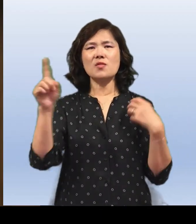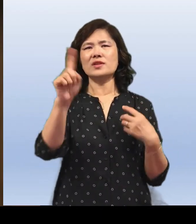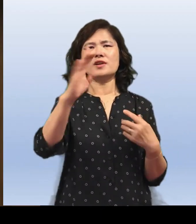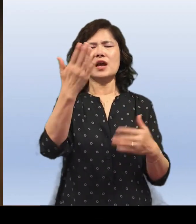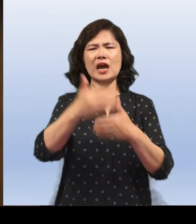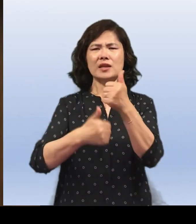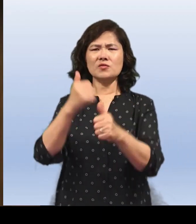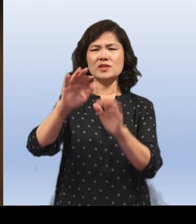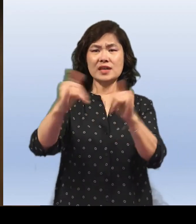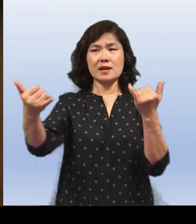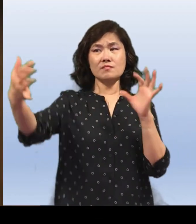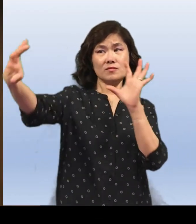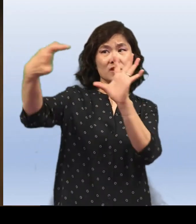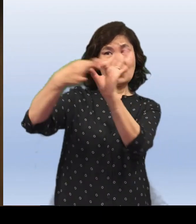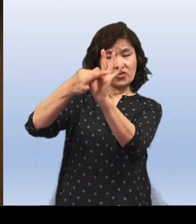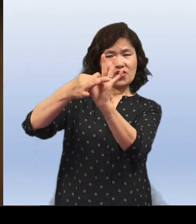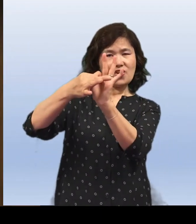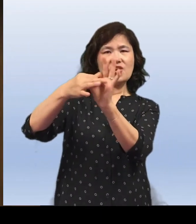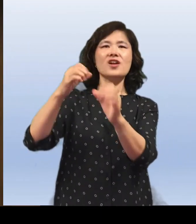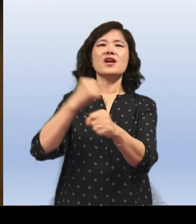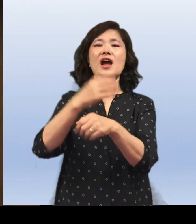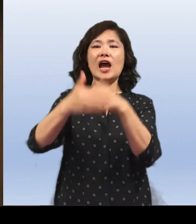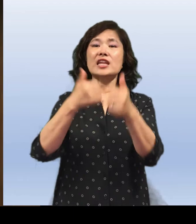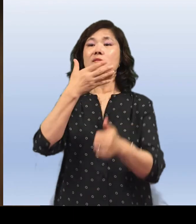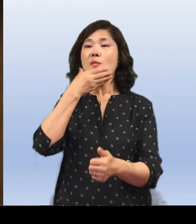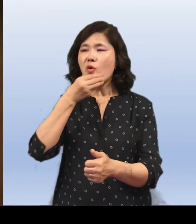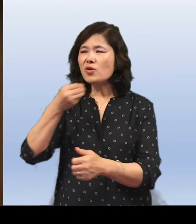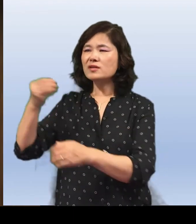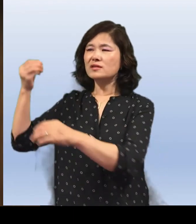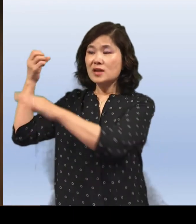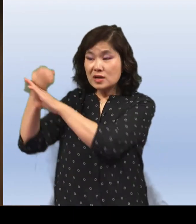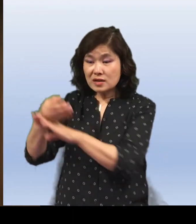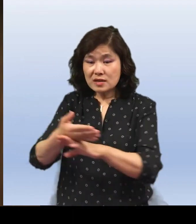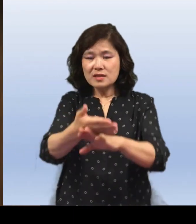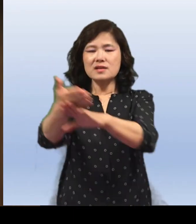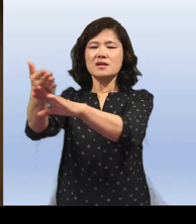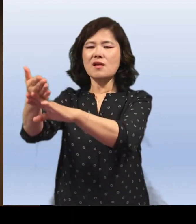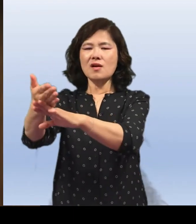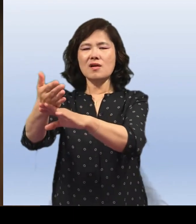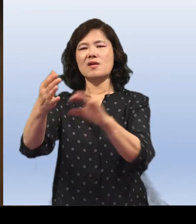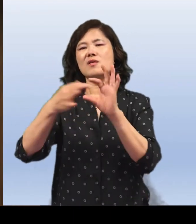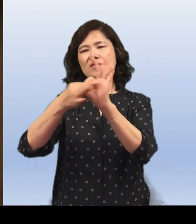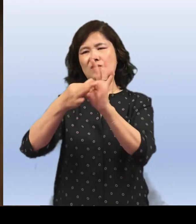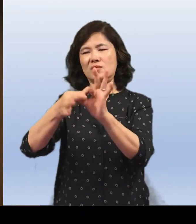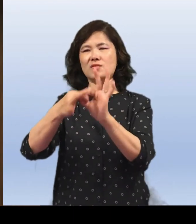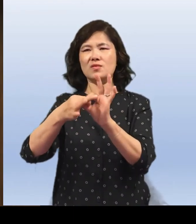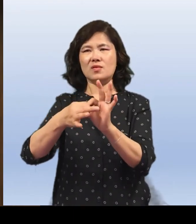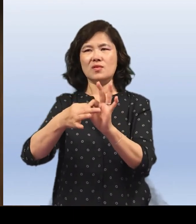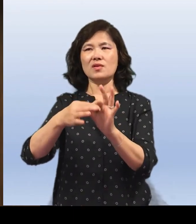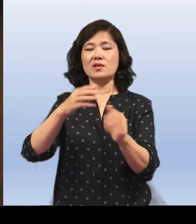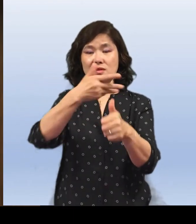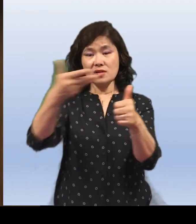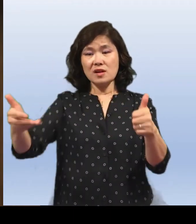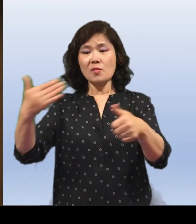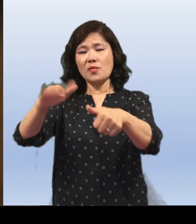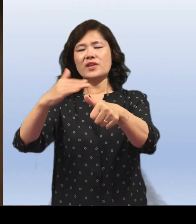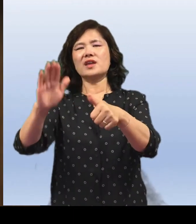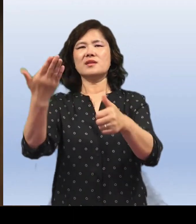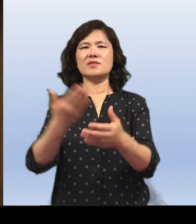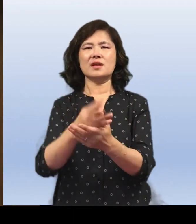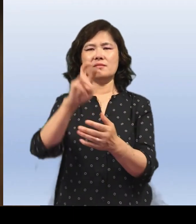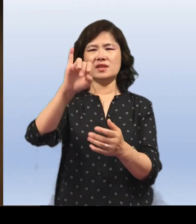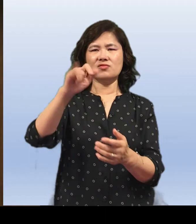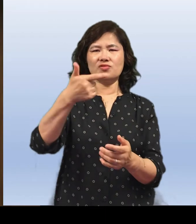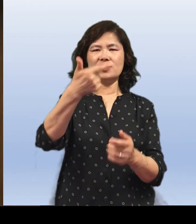사람들을 중재하는 것이며 하나님의 복을 흘려보내는 통로로 하나님께서 사용하십니다. 민수기